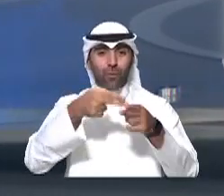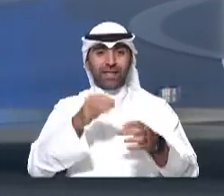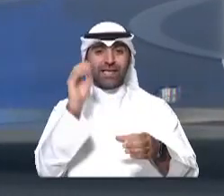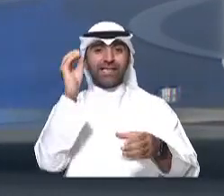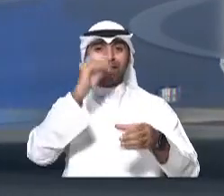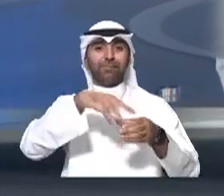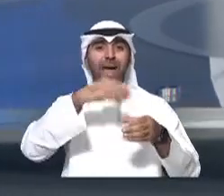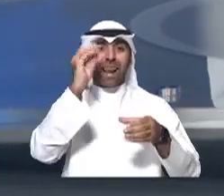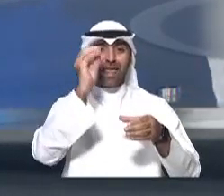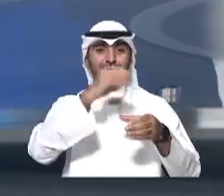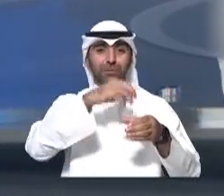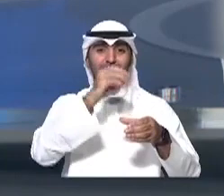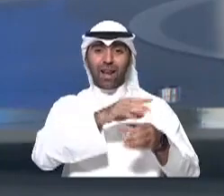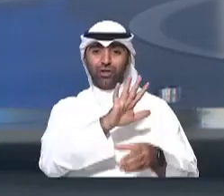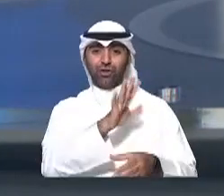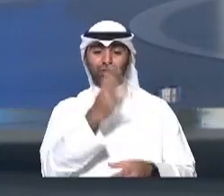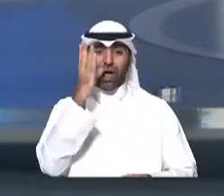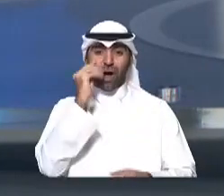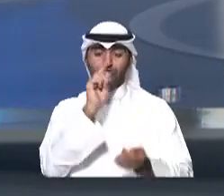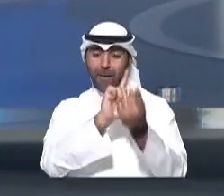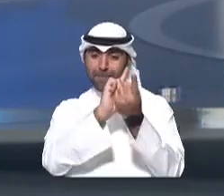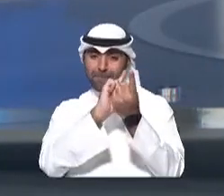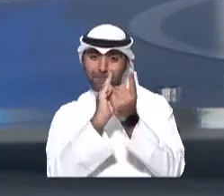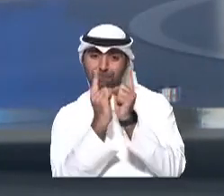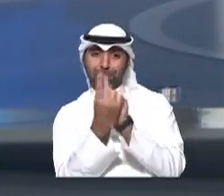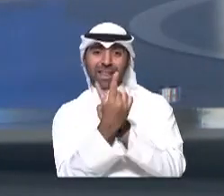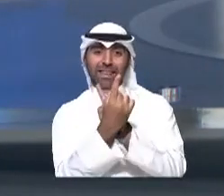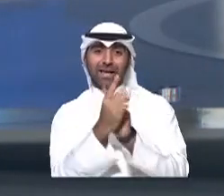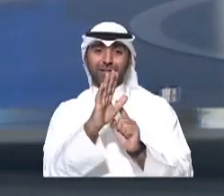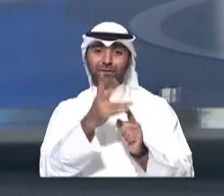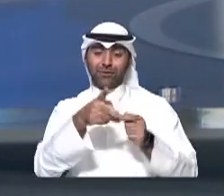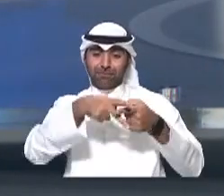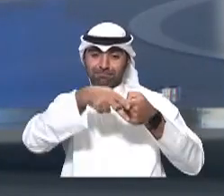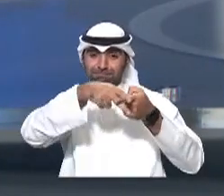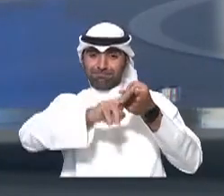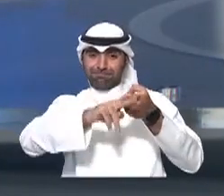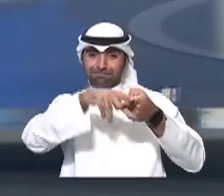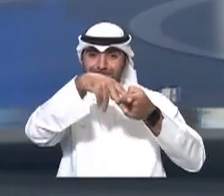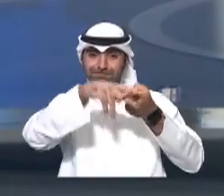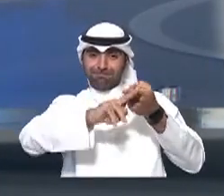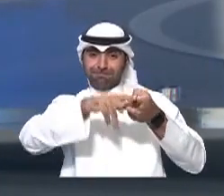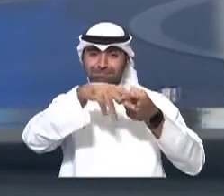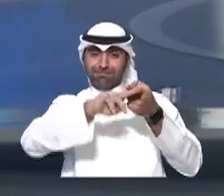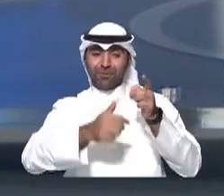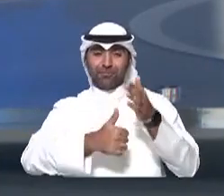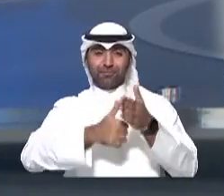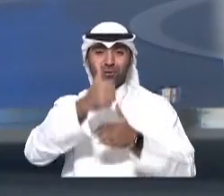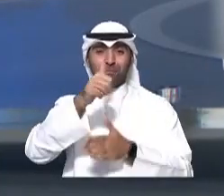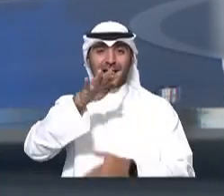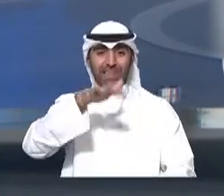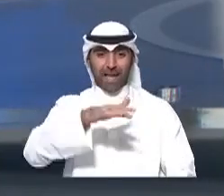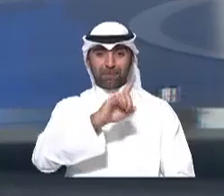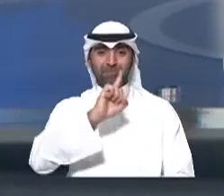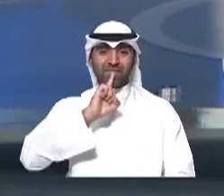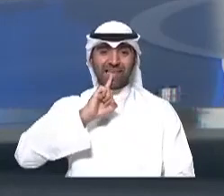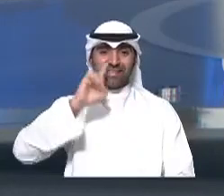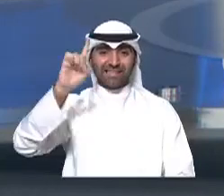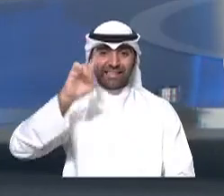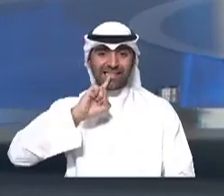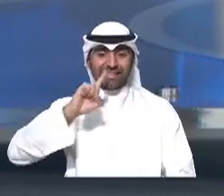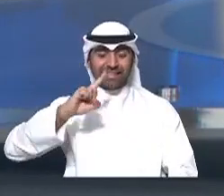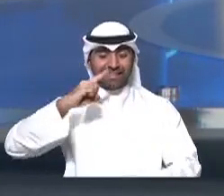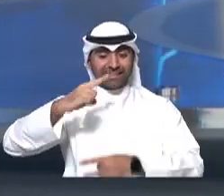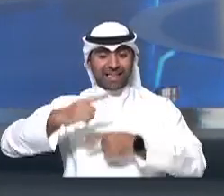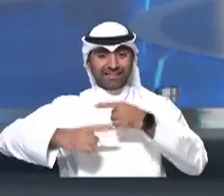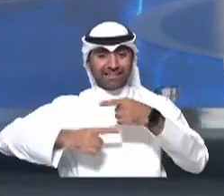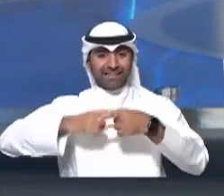المجتمعي بالشؤون البيئية، معلنة أن المسابقة ستكون سنوية ذات فعاليات متجددة على طوال العام في مناطق